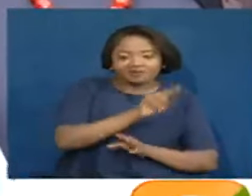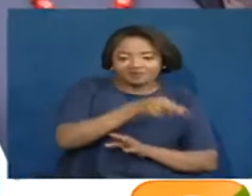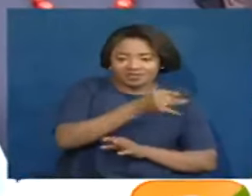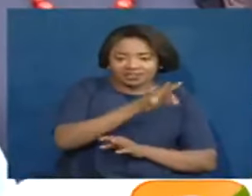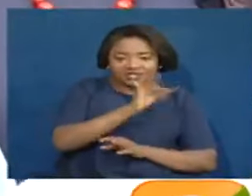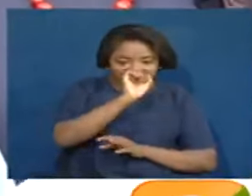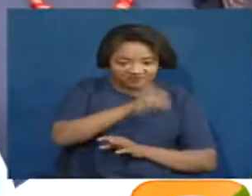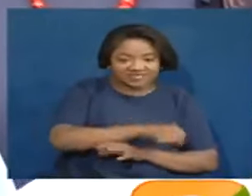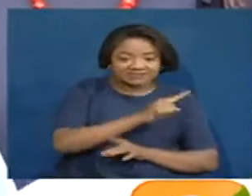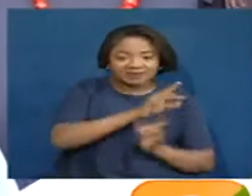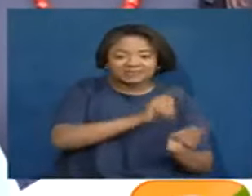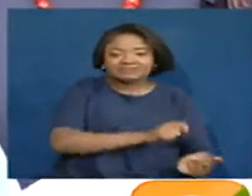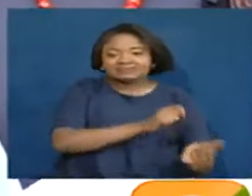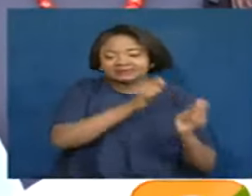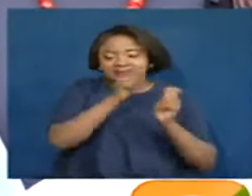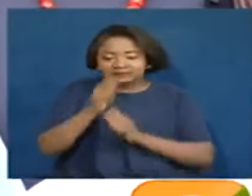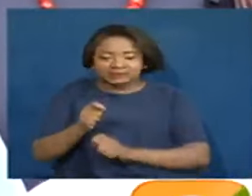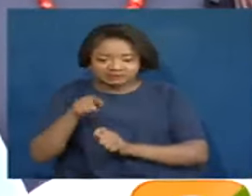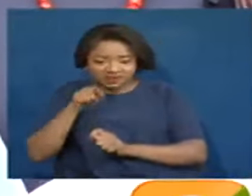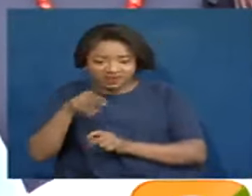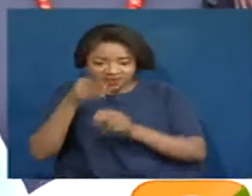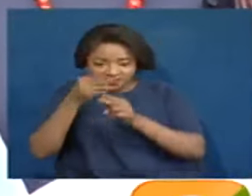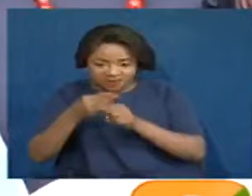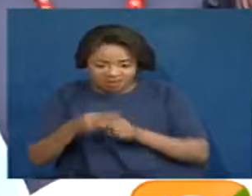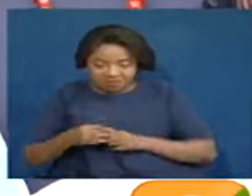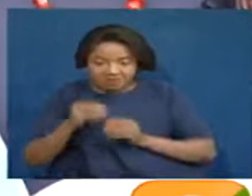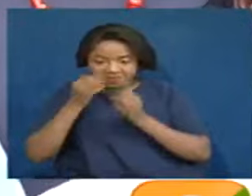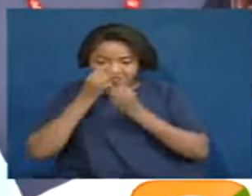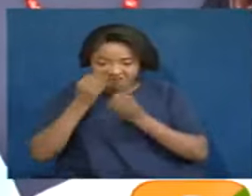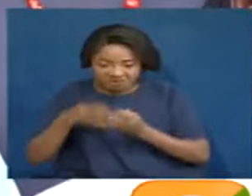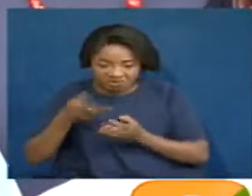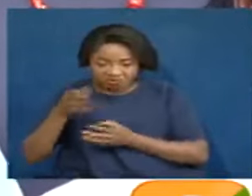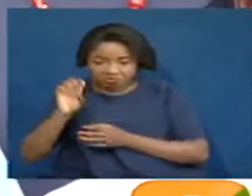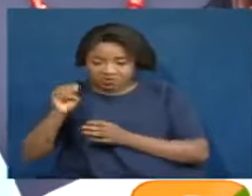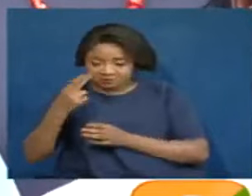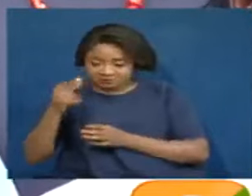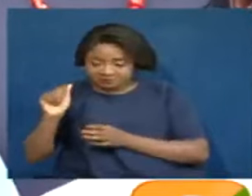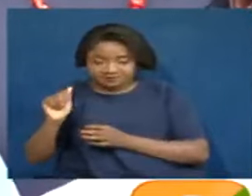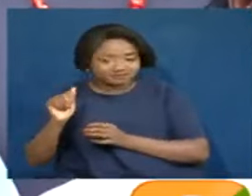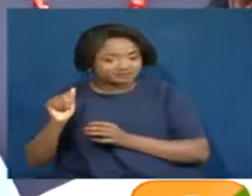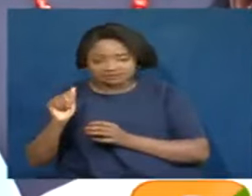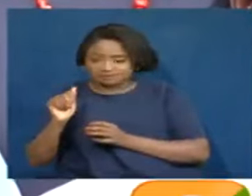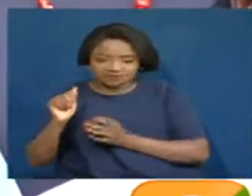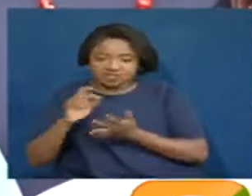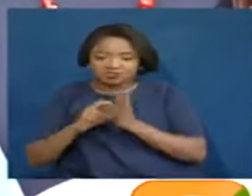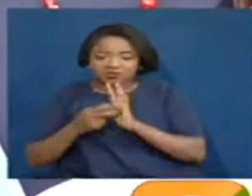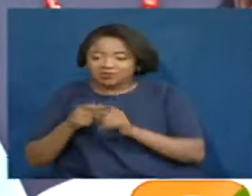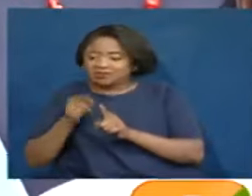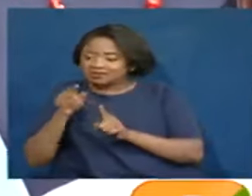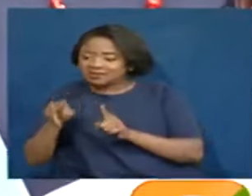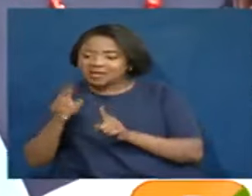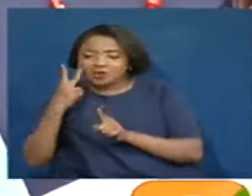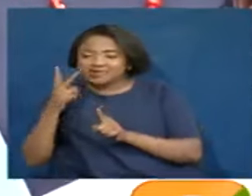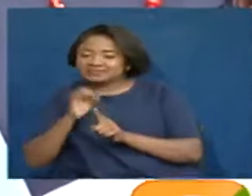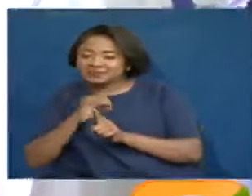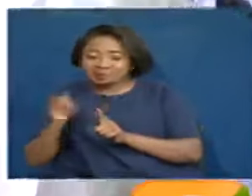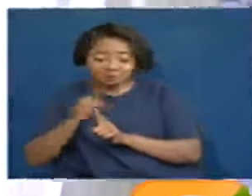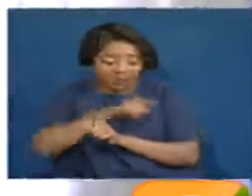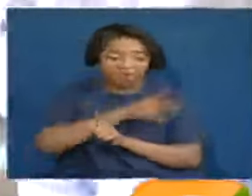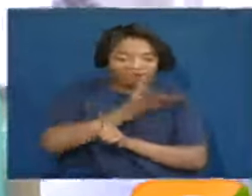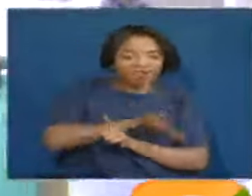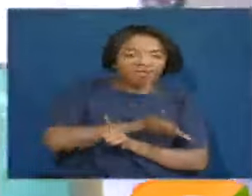data to the SHA system, and therefore they are not visible from that aspect of SHA, and therefore they are told to pay extra.